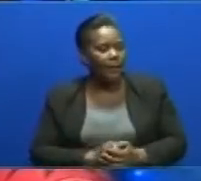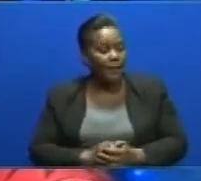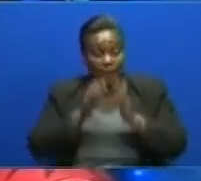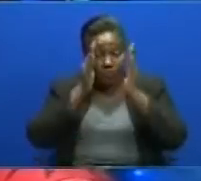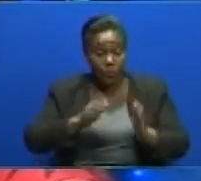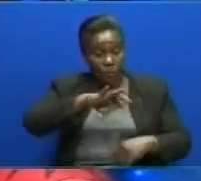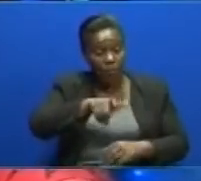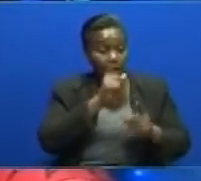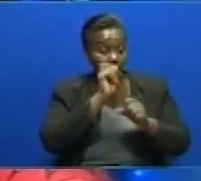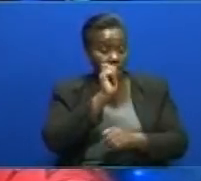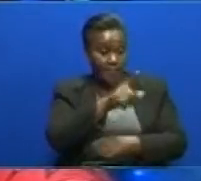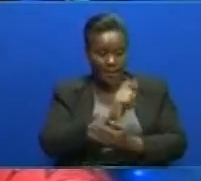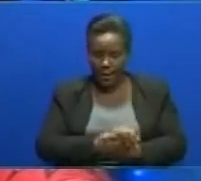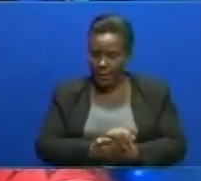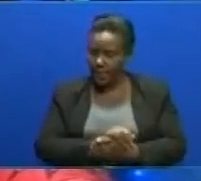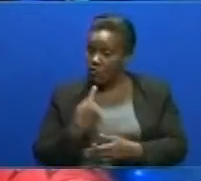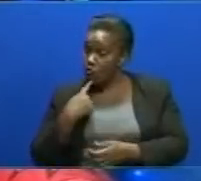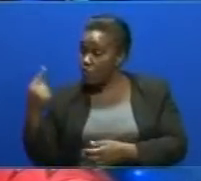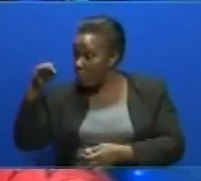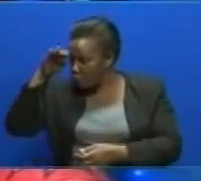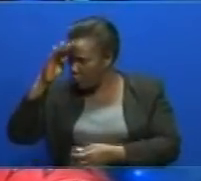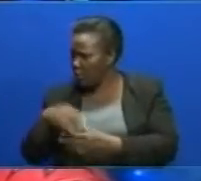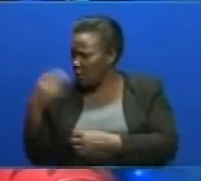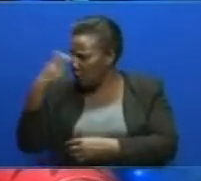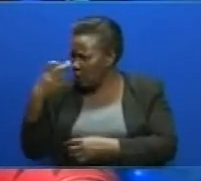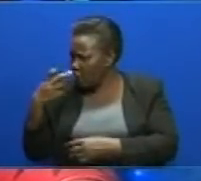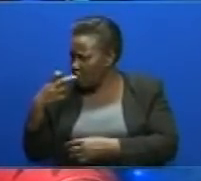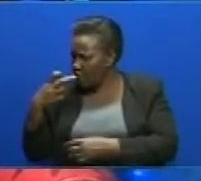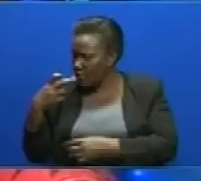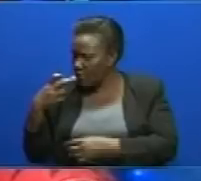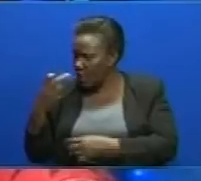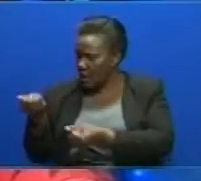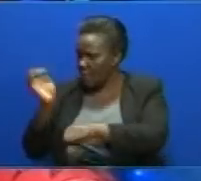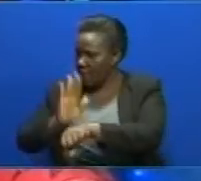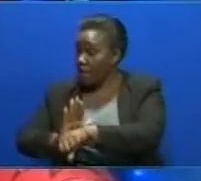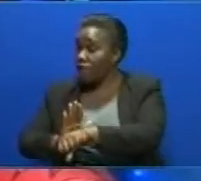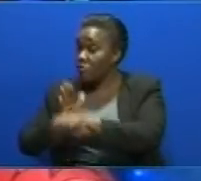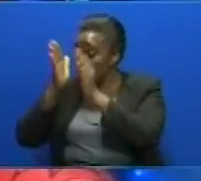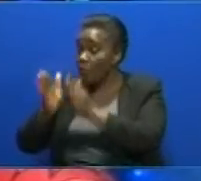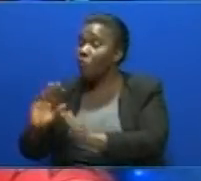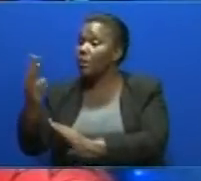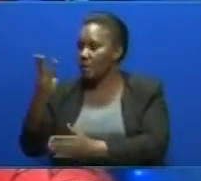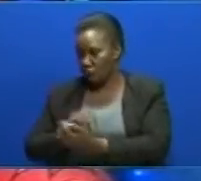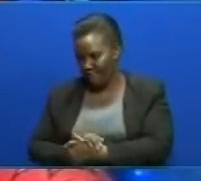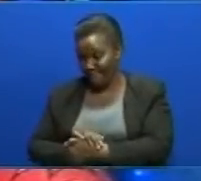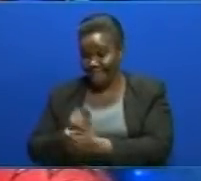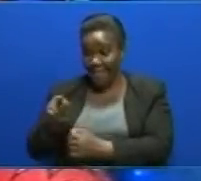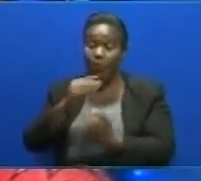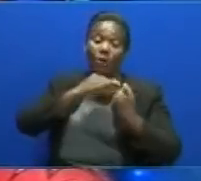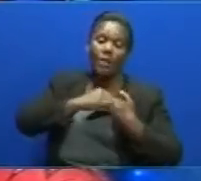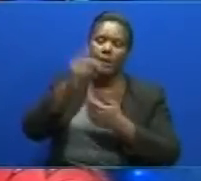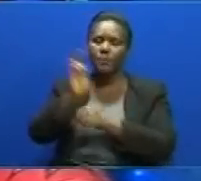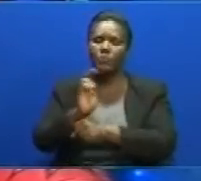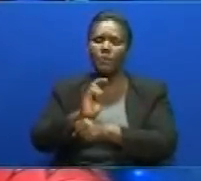ameliagiza jeshi la polisi mkoani humo kuwasaka na kuwatia mbaroni mafundi wakuu watatu wanaosimamia mradi wa ujenzi wa hospitali ya wilaya ya